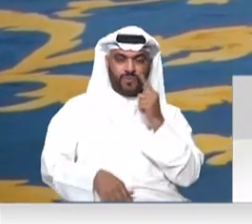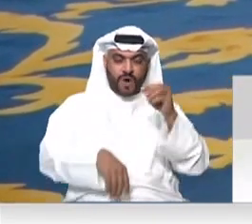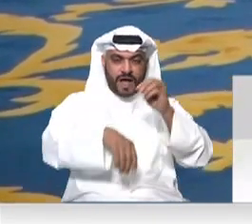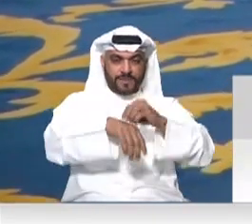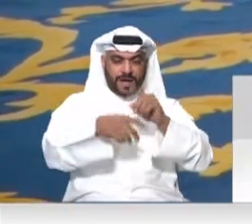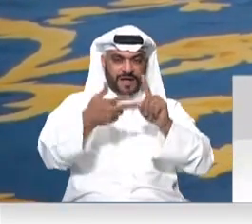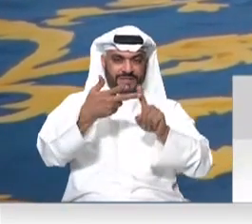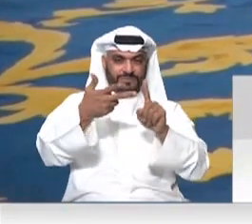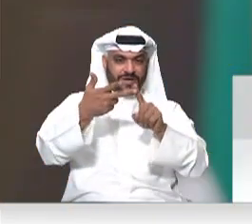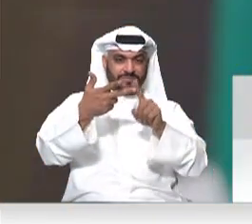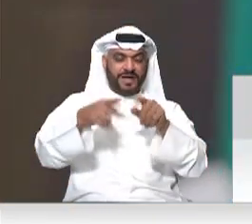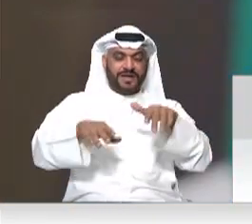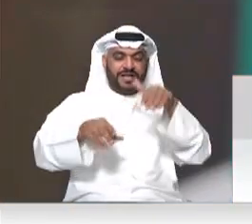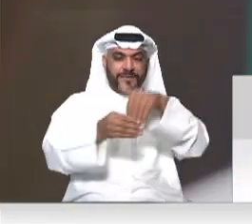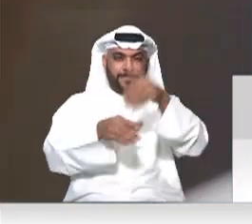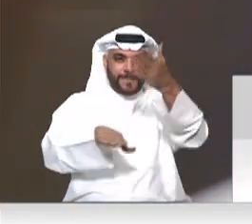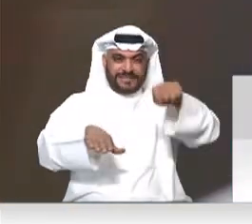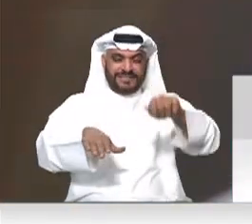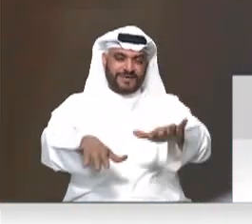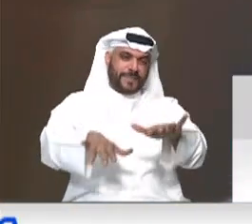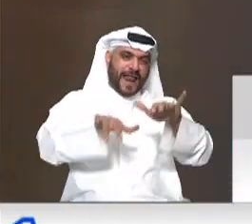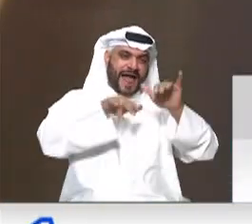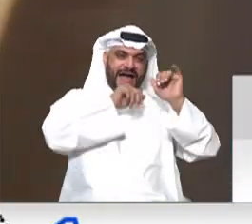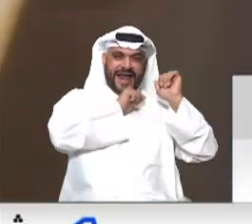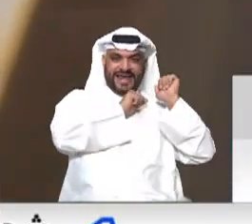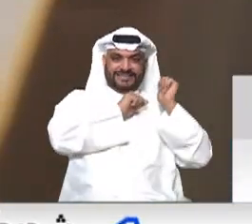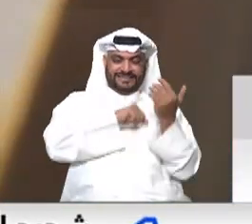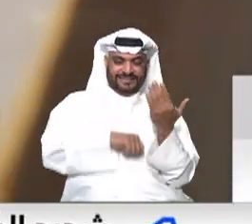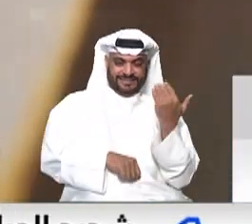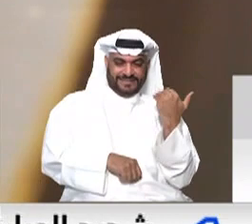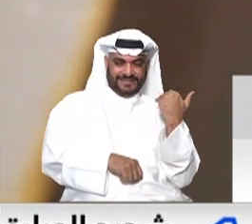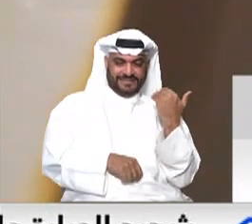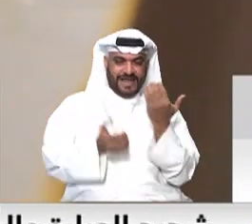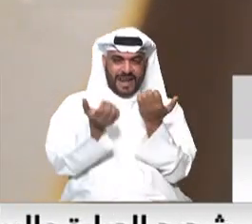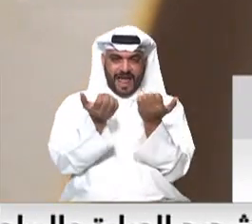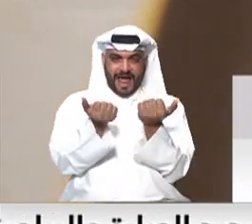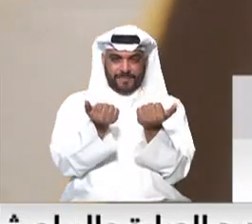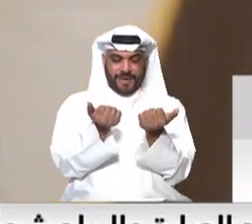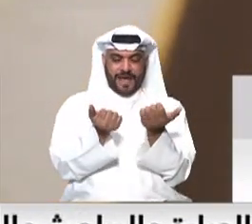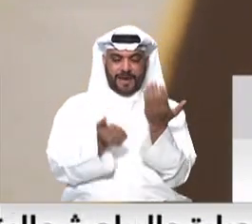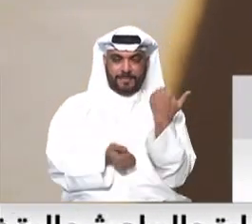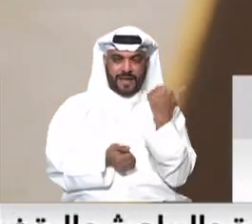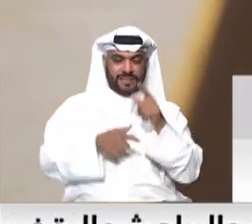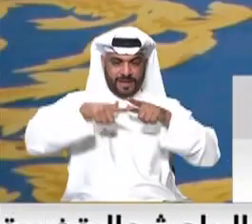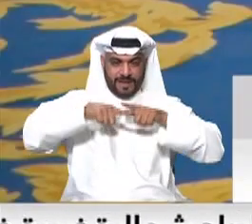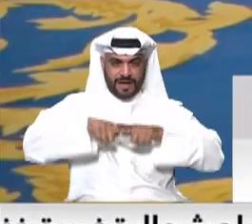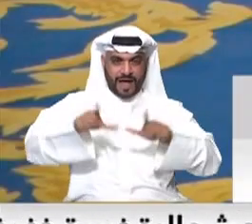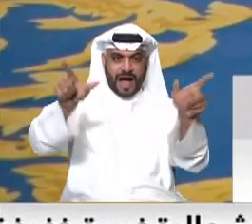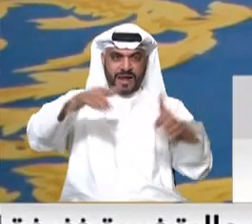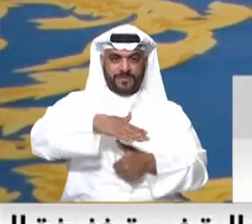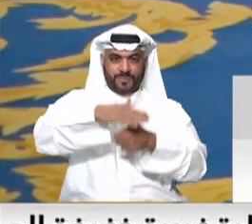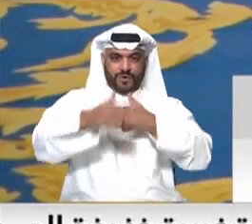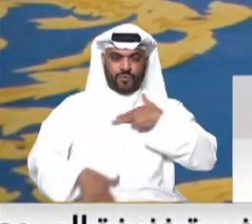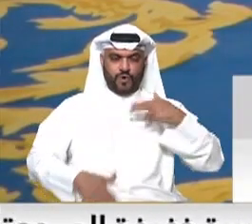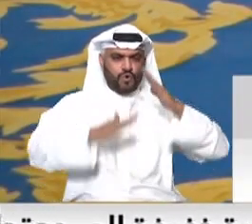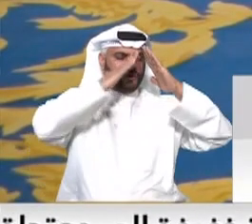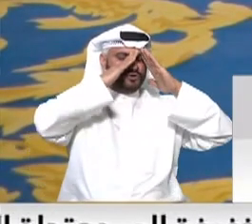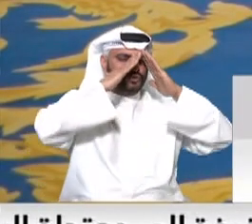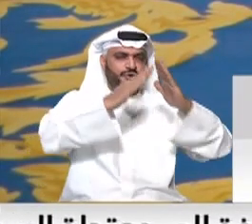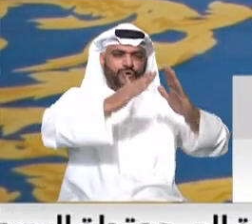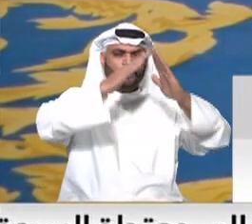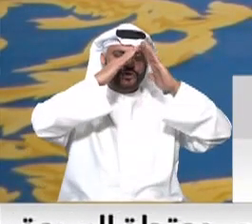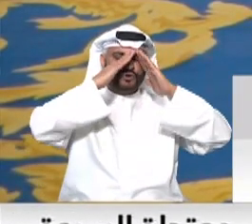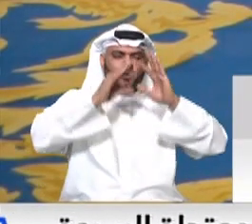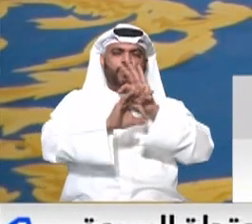الأمة والذي تم في الجلسة الختامية لمجلس الأمة يوم الأربعاء الماضي، أعرب مجلس الوزراء عن خالص شكره